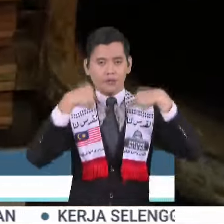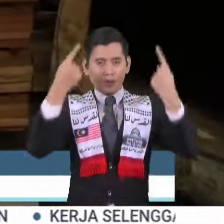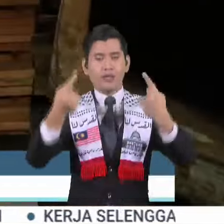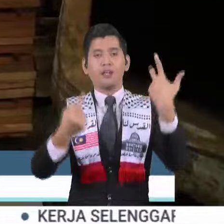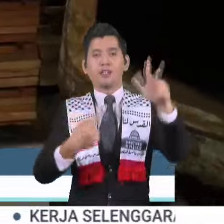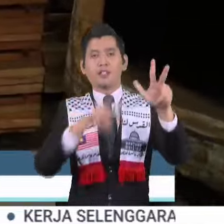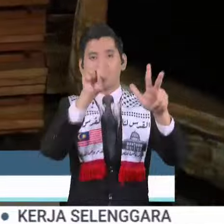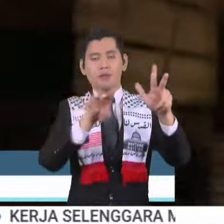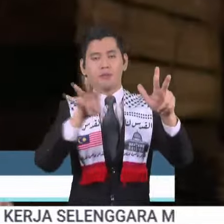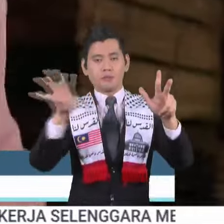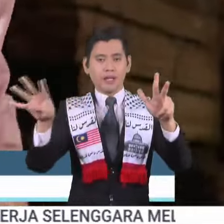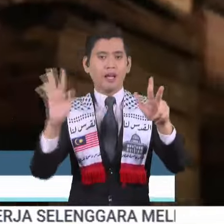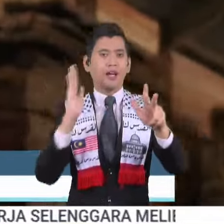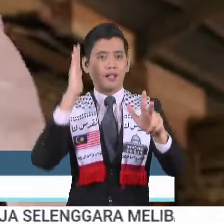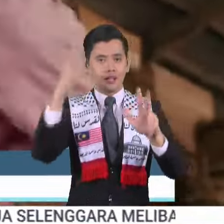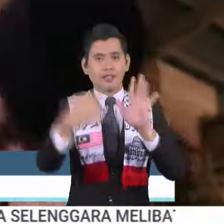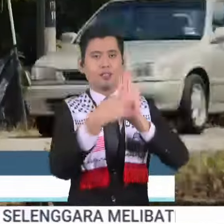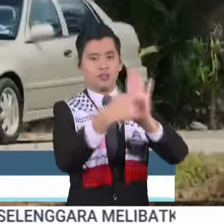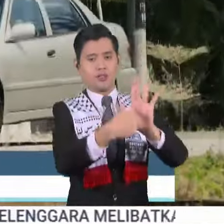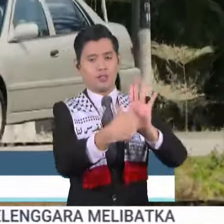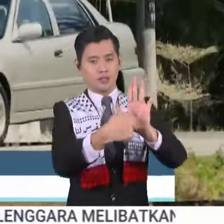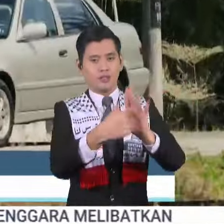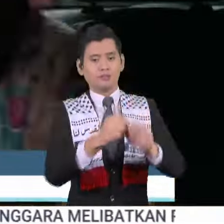ini menerusi slot panggung RTM.